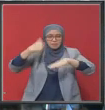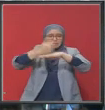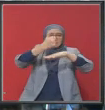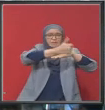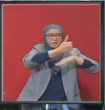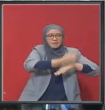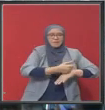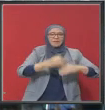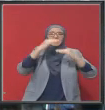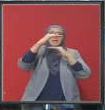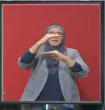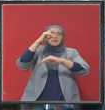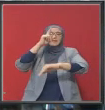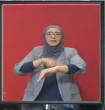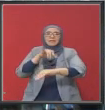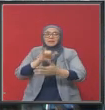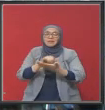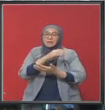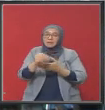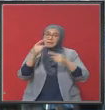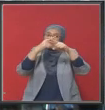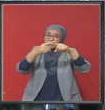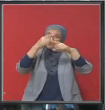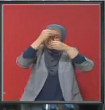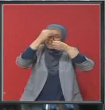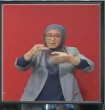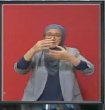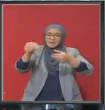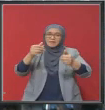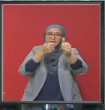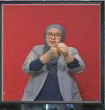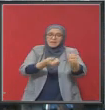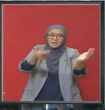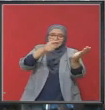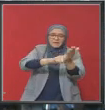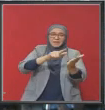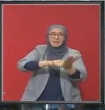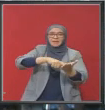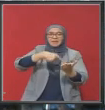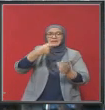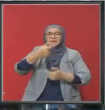kepriwe stimelayu Islam yang utama jenis Terima kasih